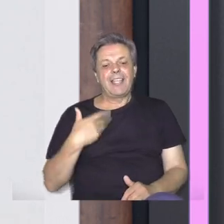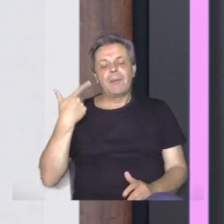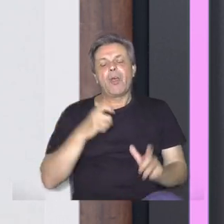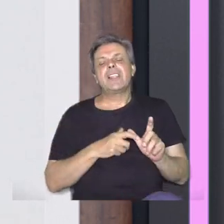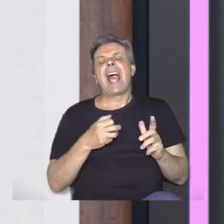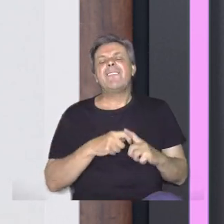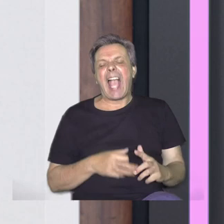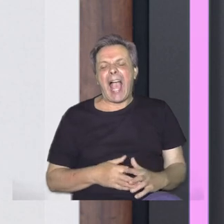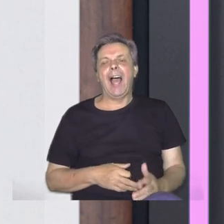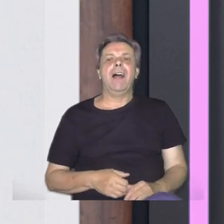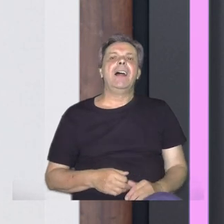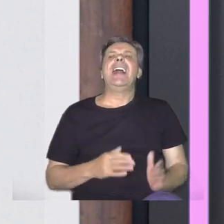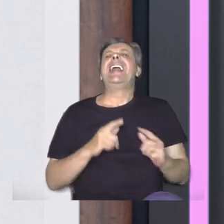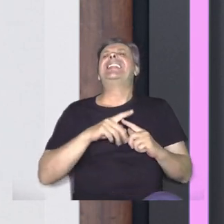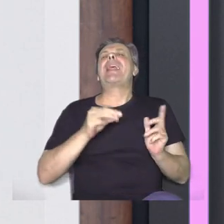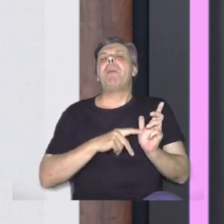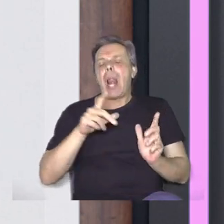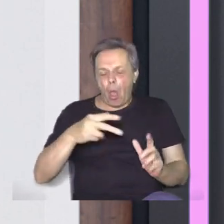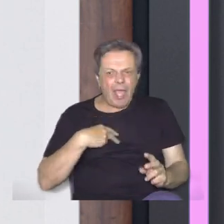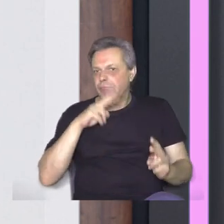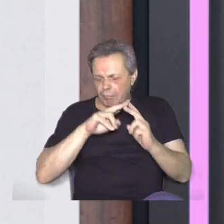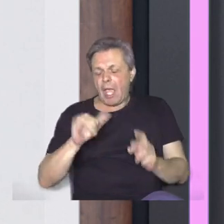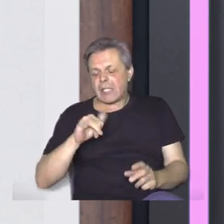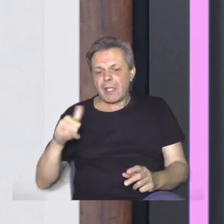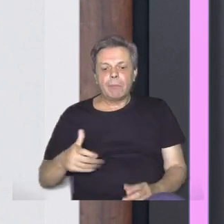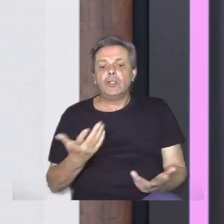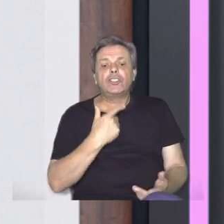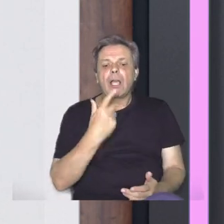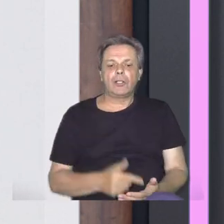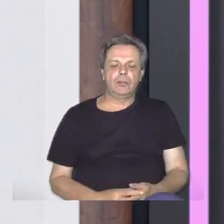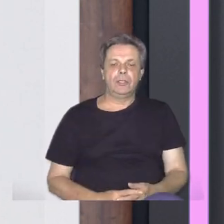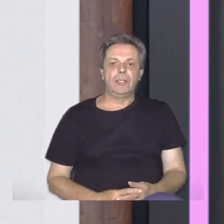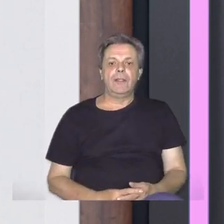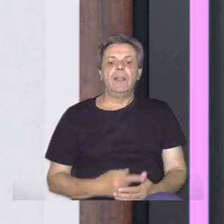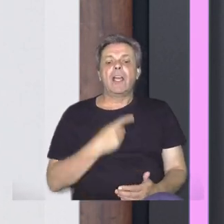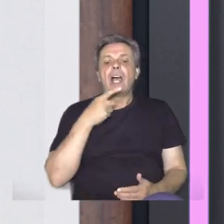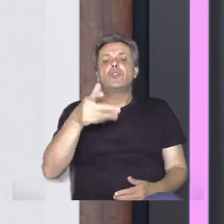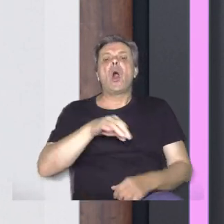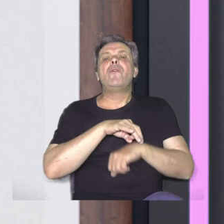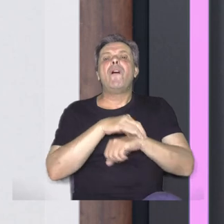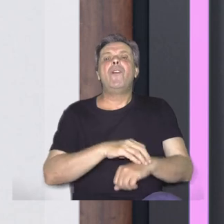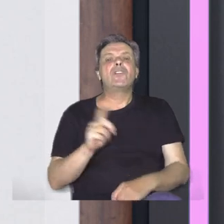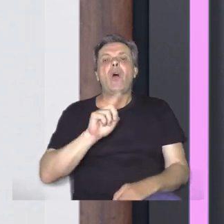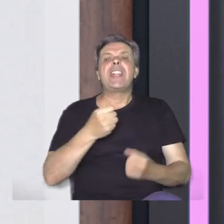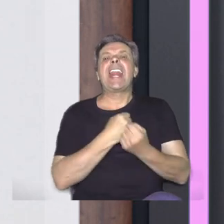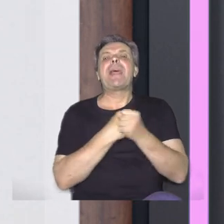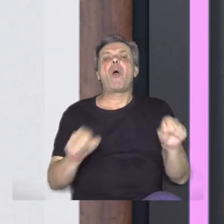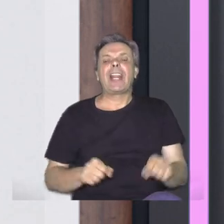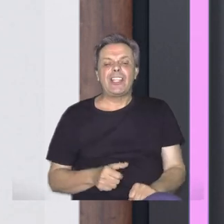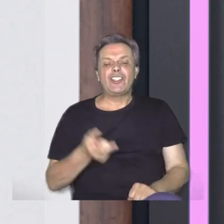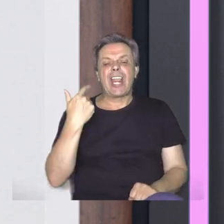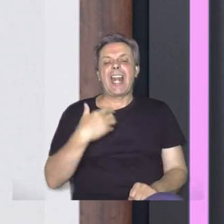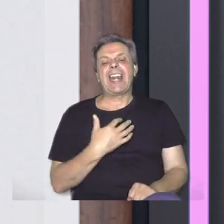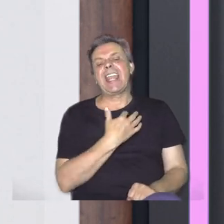bio sa Savkom, jesam. Jesi bio sa Migom Tripanom, jesam. Jesi bio, jesam. I šta kažu? Kažu da ovo vodstvo nije ni